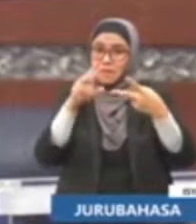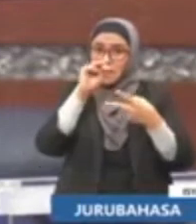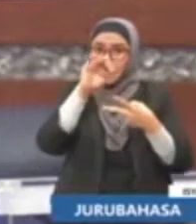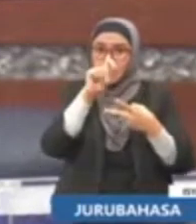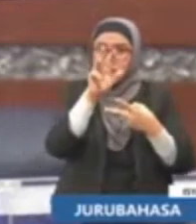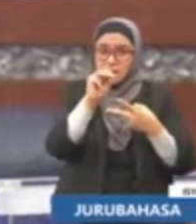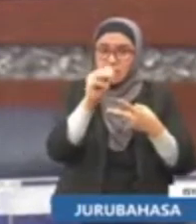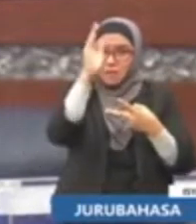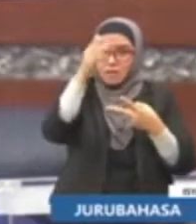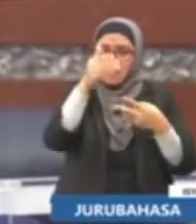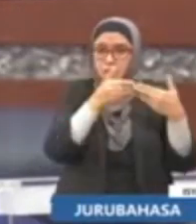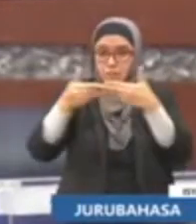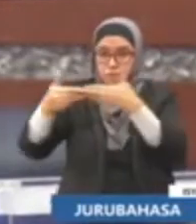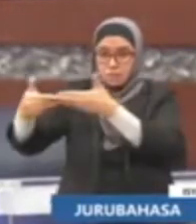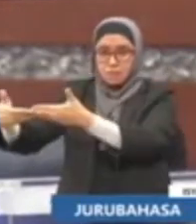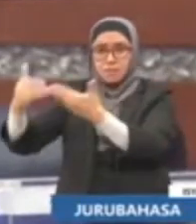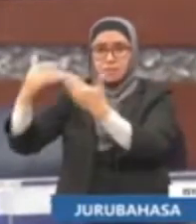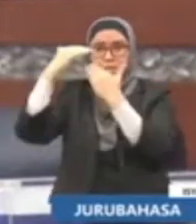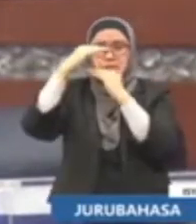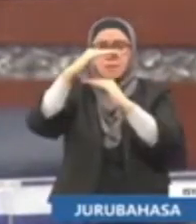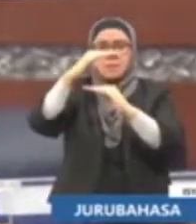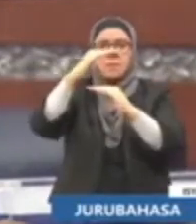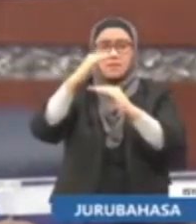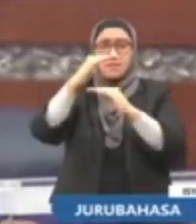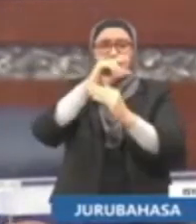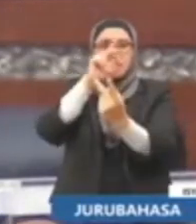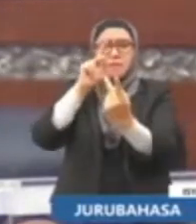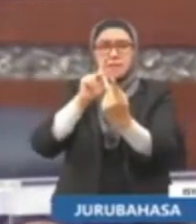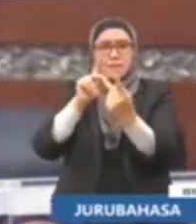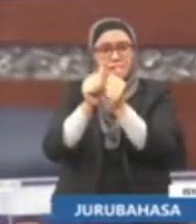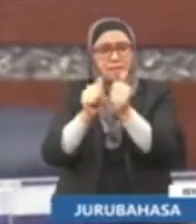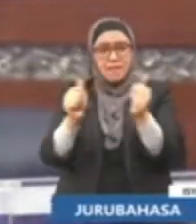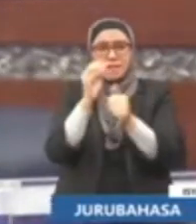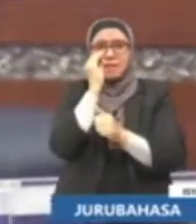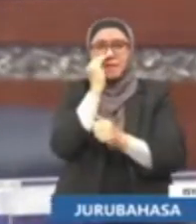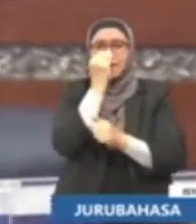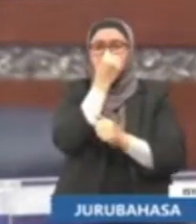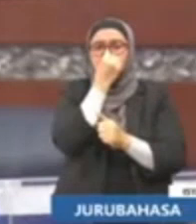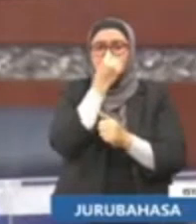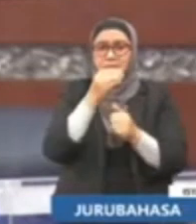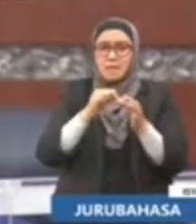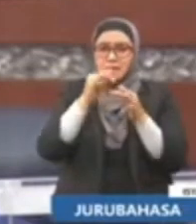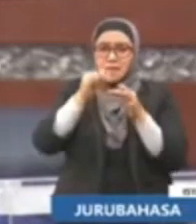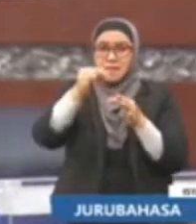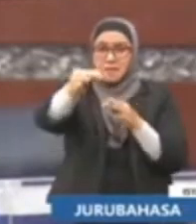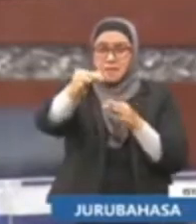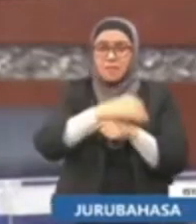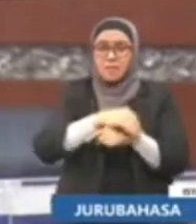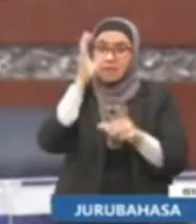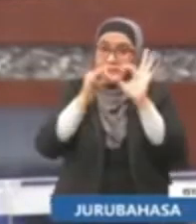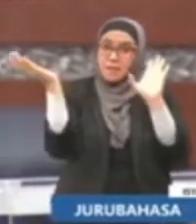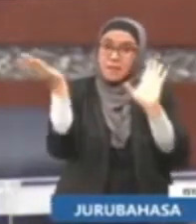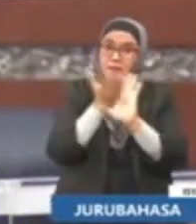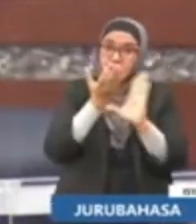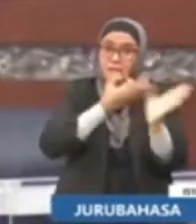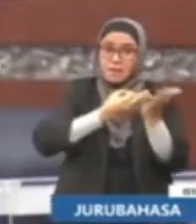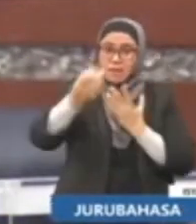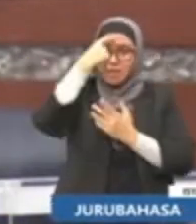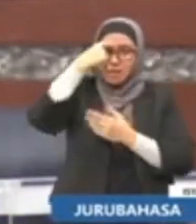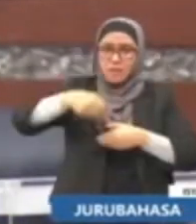tempoh Jabo sesuaikan tanpa faedah cakru dan sekiranya institusi perbankan gagal untuk memberikan